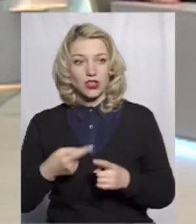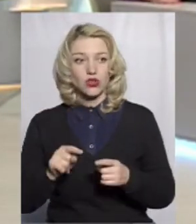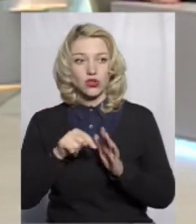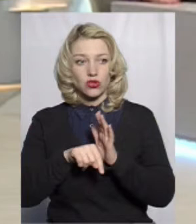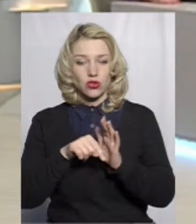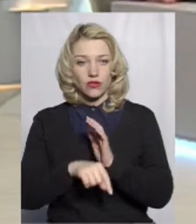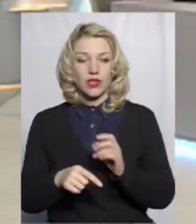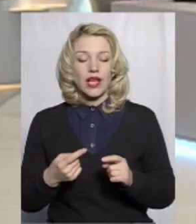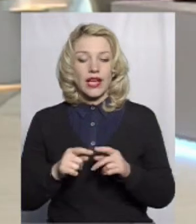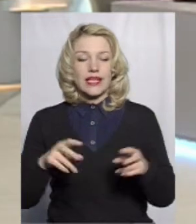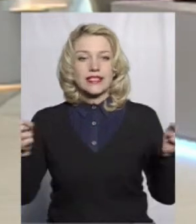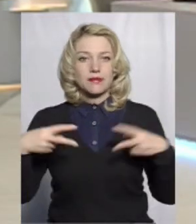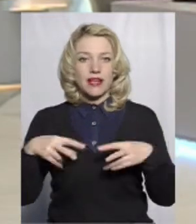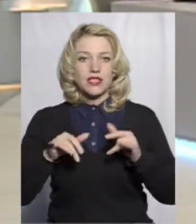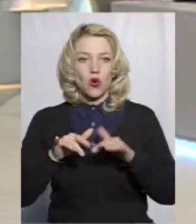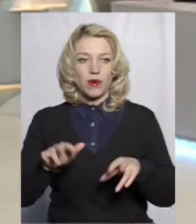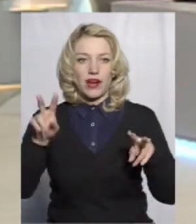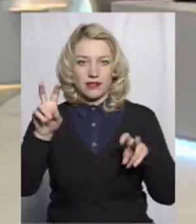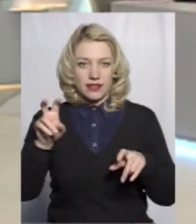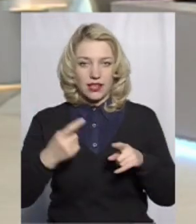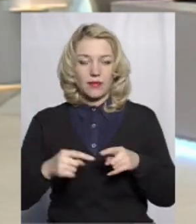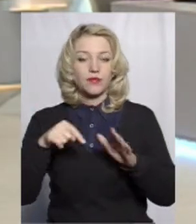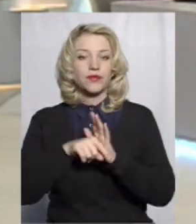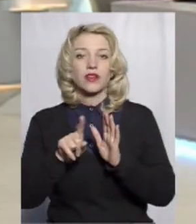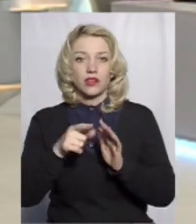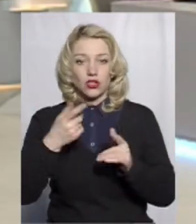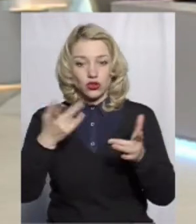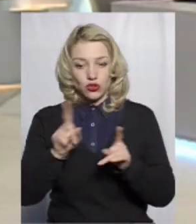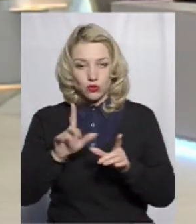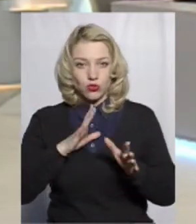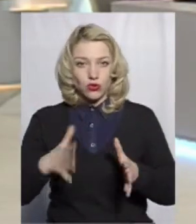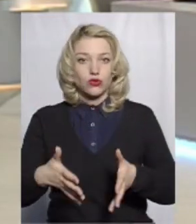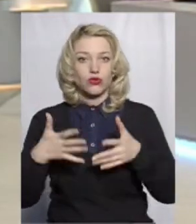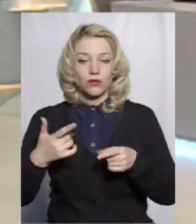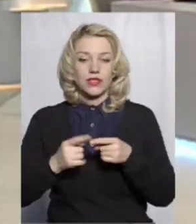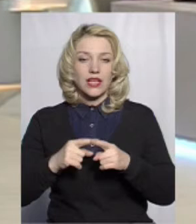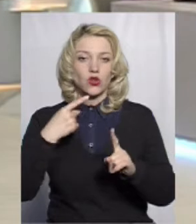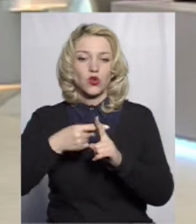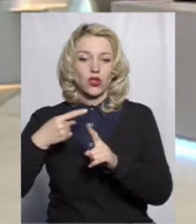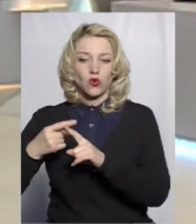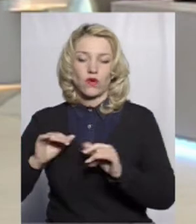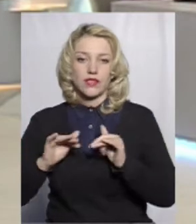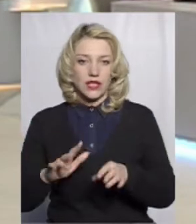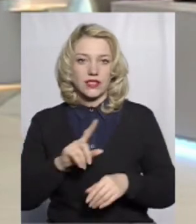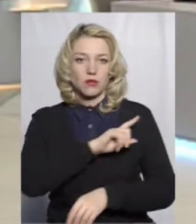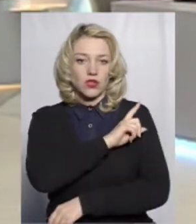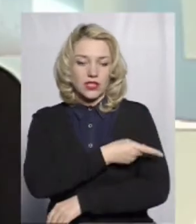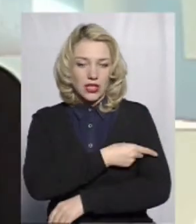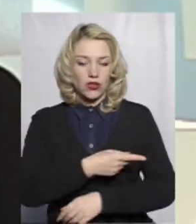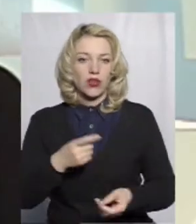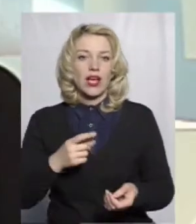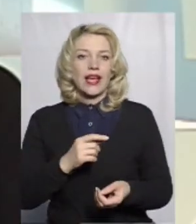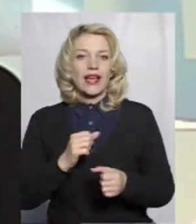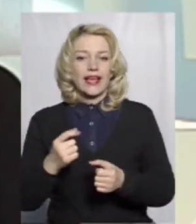термінології спецоперації. Для того, щоб було зрозуміло, це додаткові заходи з посиленої імунізації проти